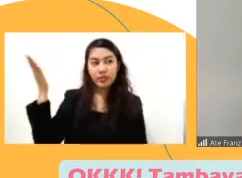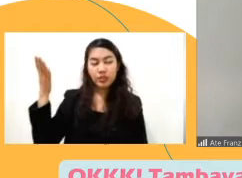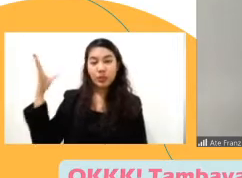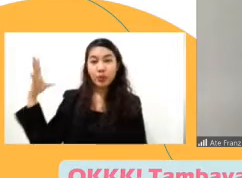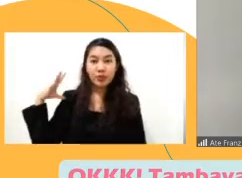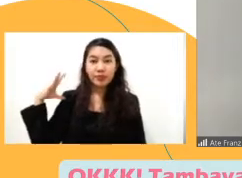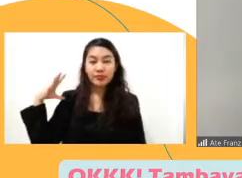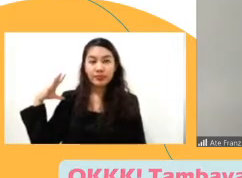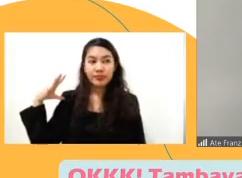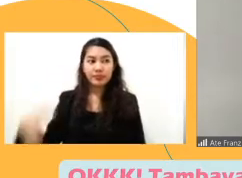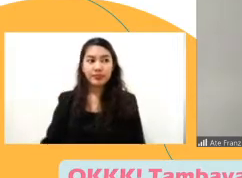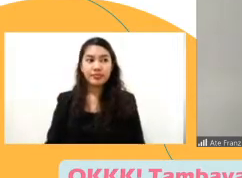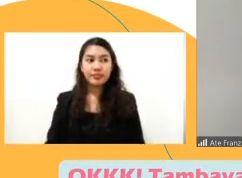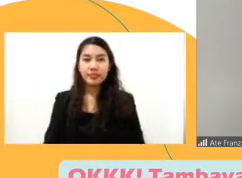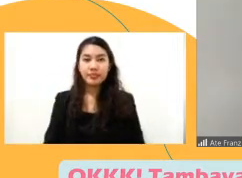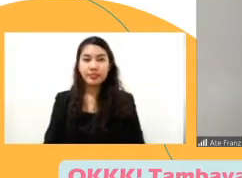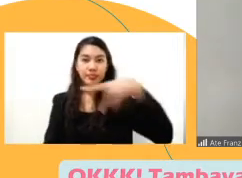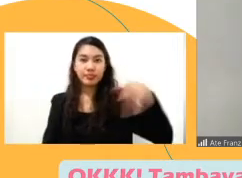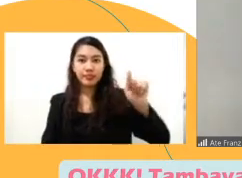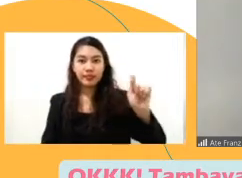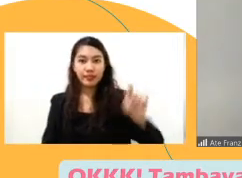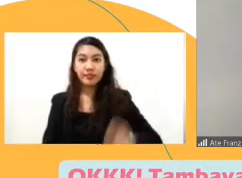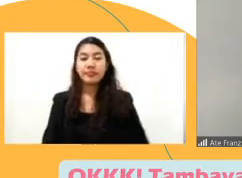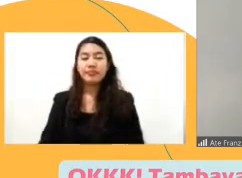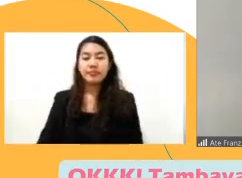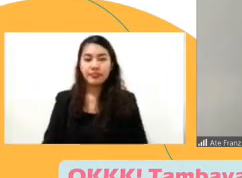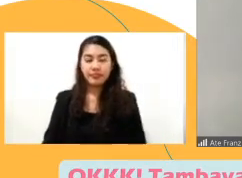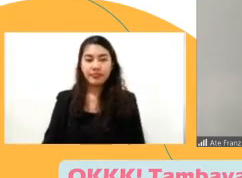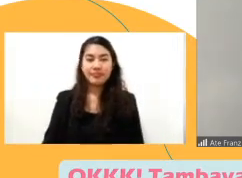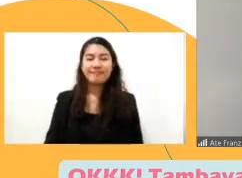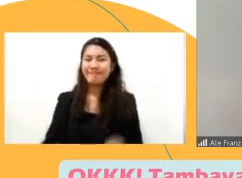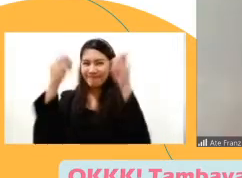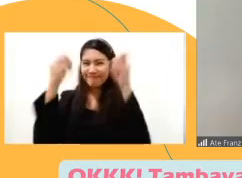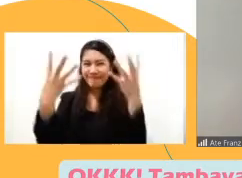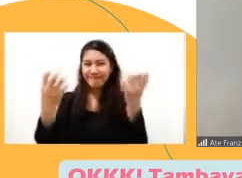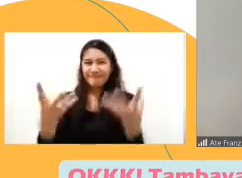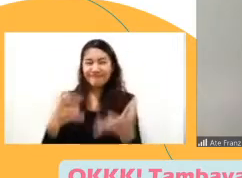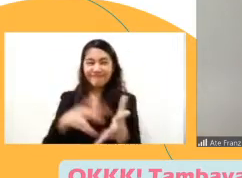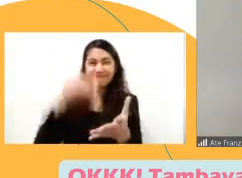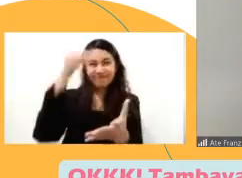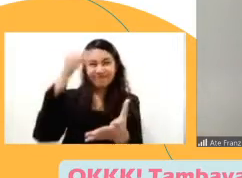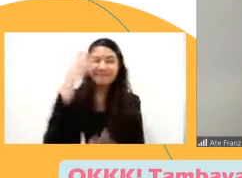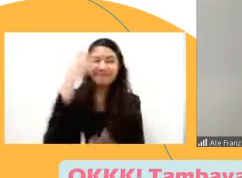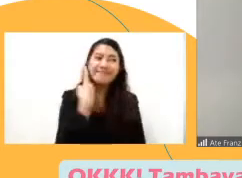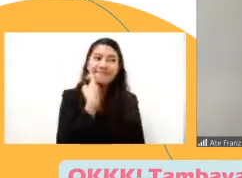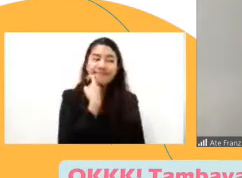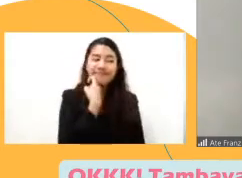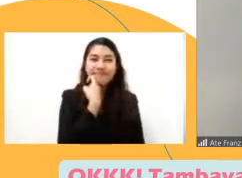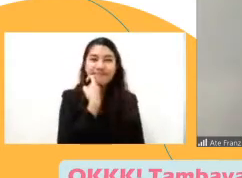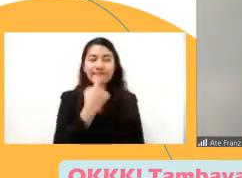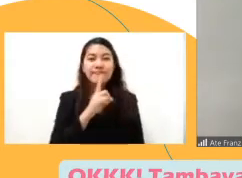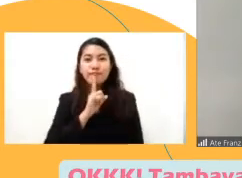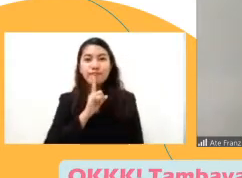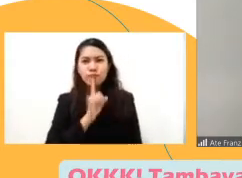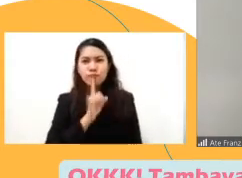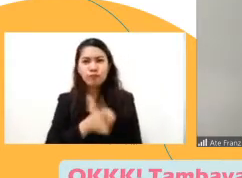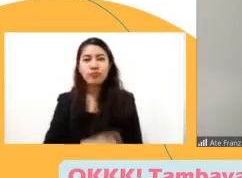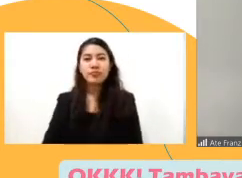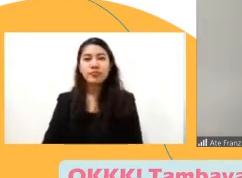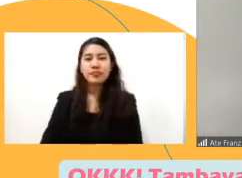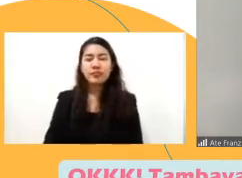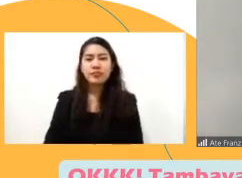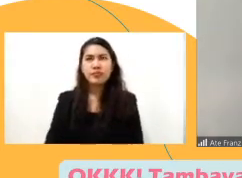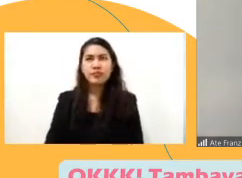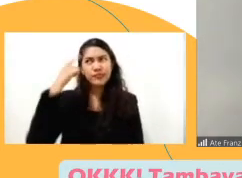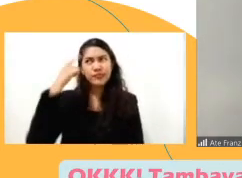Ate Ken. Okay, so ang dami nating natutunan kanina. Ayan, no? Parang sa iniisip ko nga